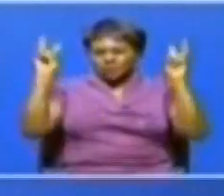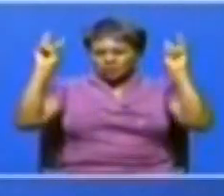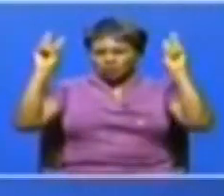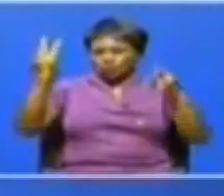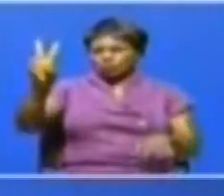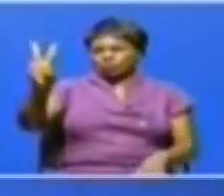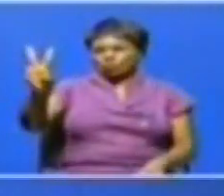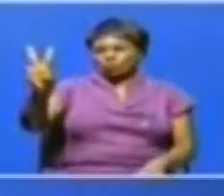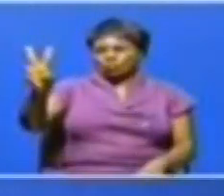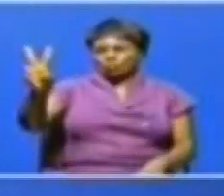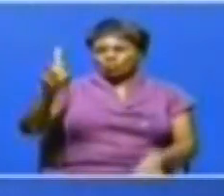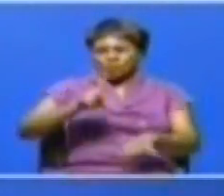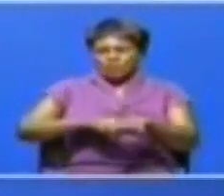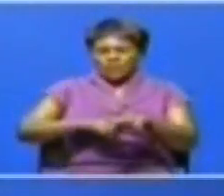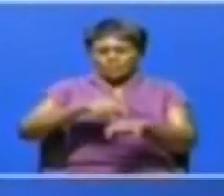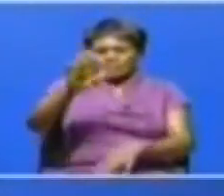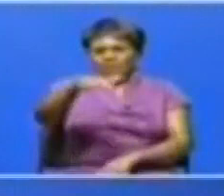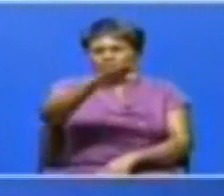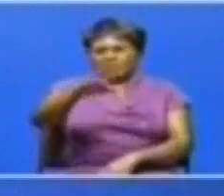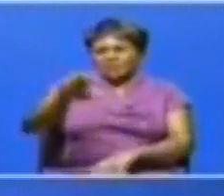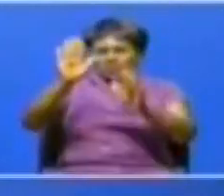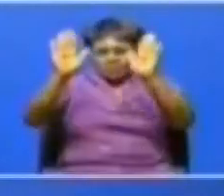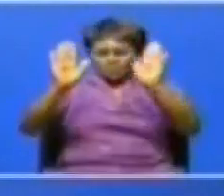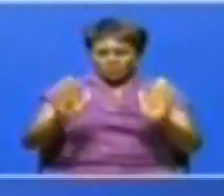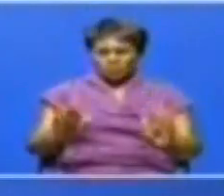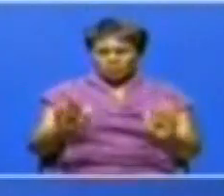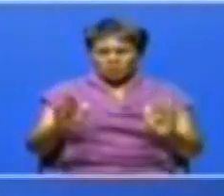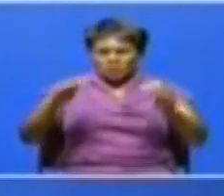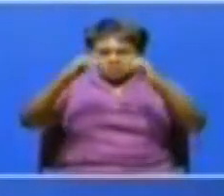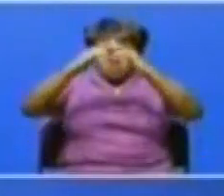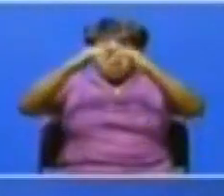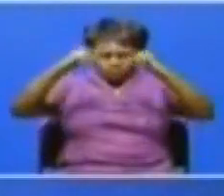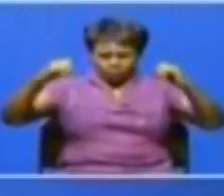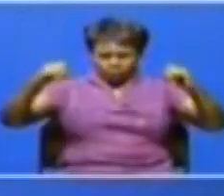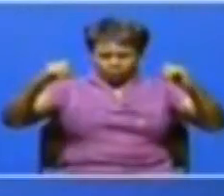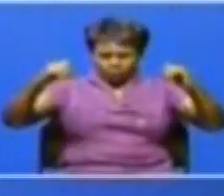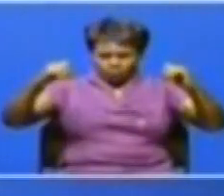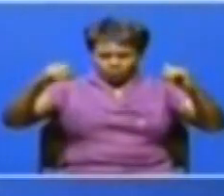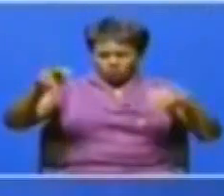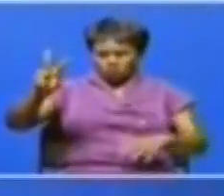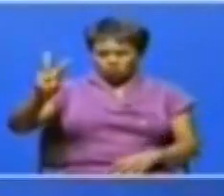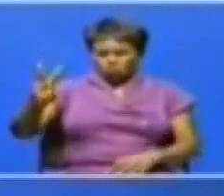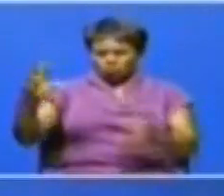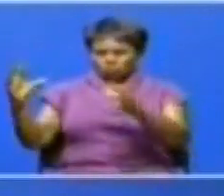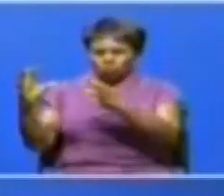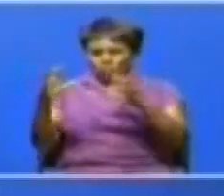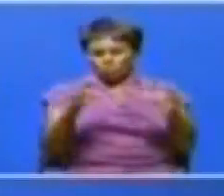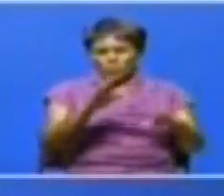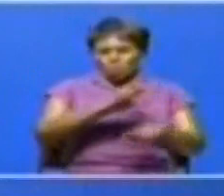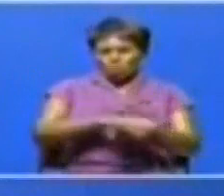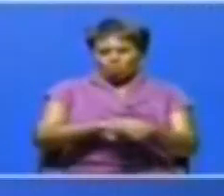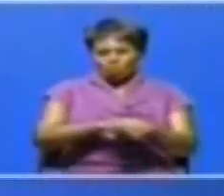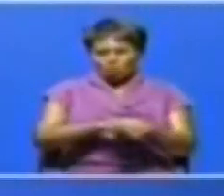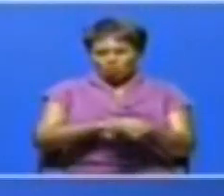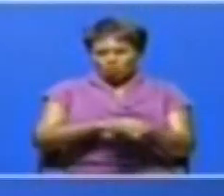kwamba zitajadiliwa katika kikao hiki ambazo ni hoja muhimu zilizoleta migawanyiko baina ya vyama vyote viwili ama pande zote mbili kuhusiana na